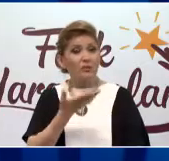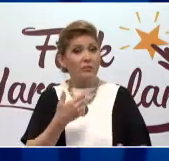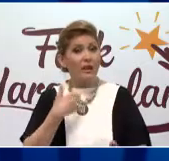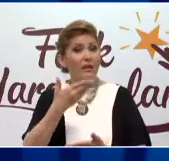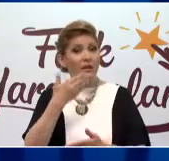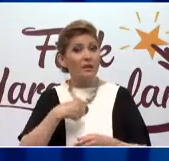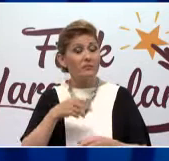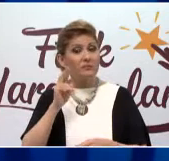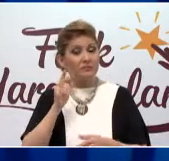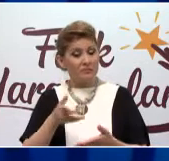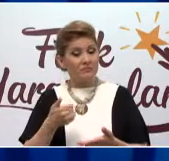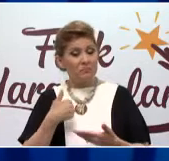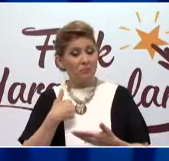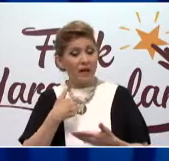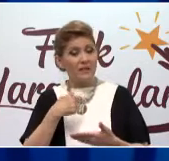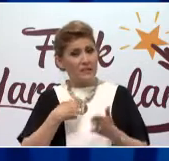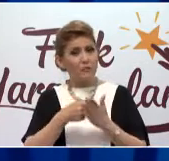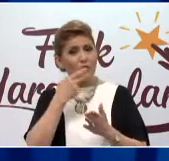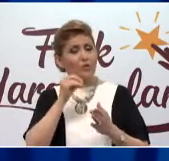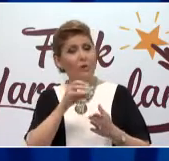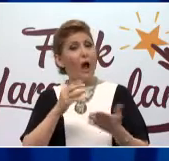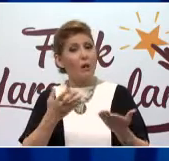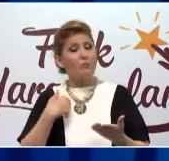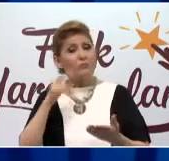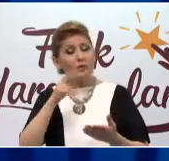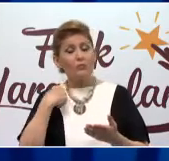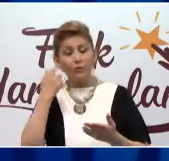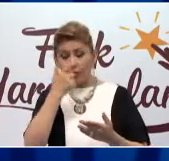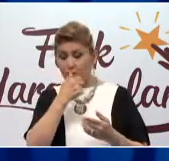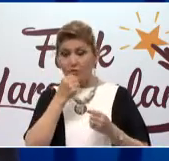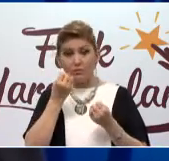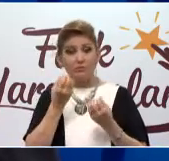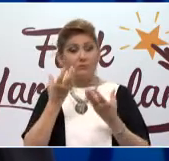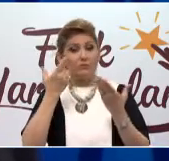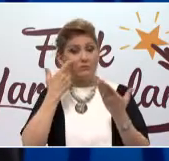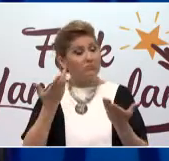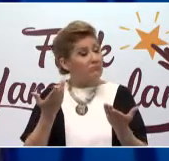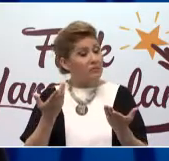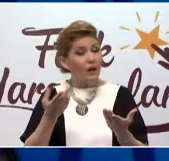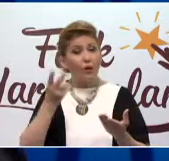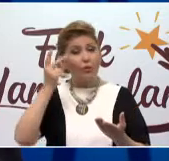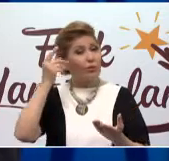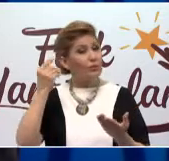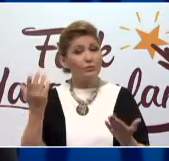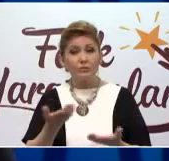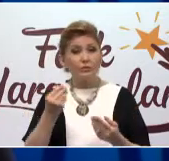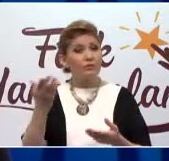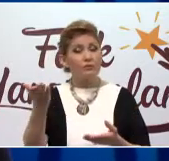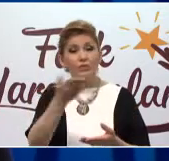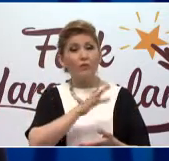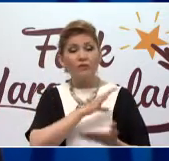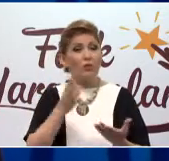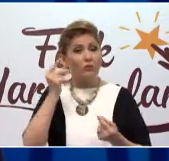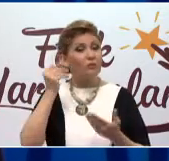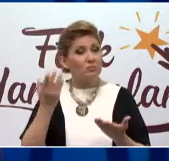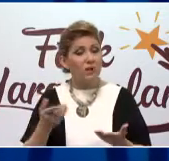kısmında hepsini ben seslendiriyorum, şey yapıyorum ama her seferinde yine gözlerim doluyor çünkü o kadar unutulan alanlar var ki bu